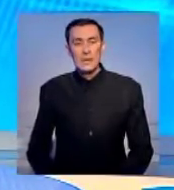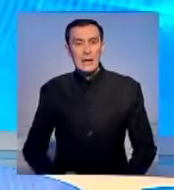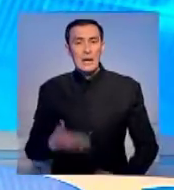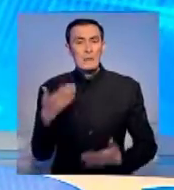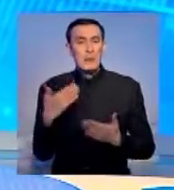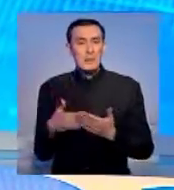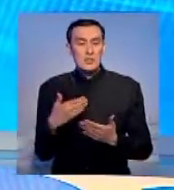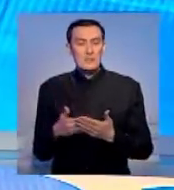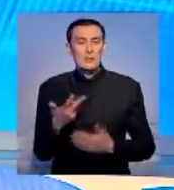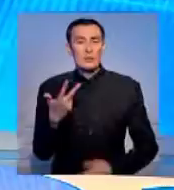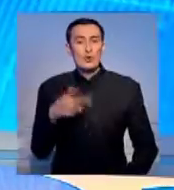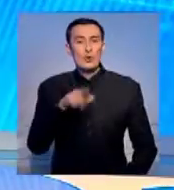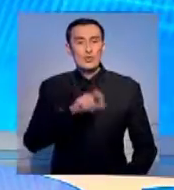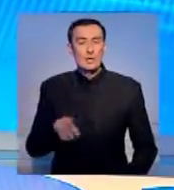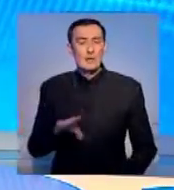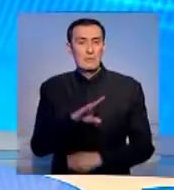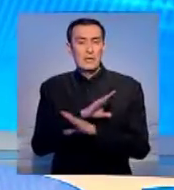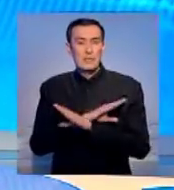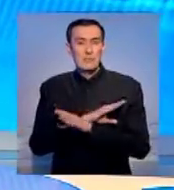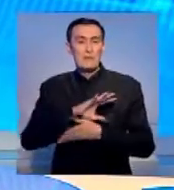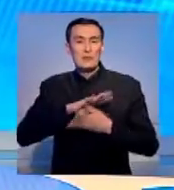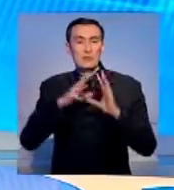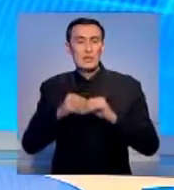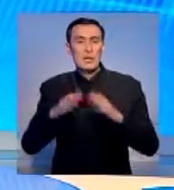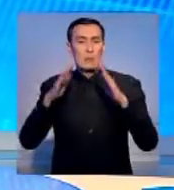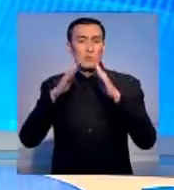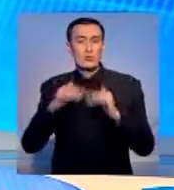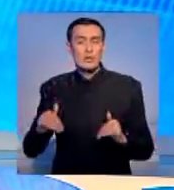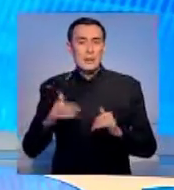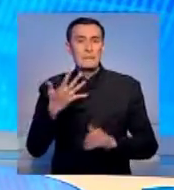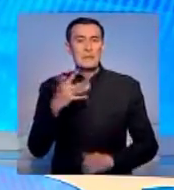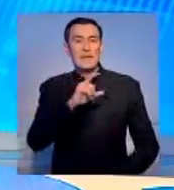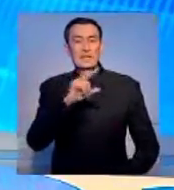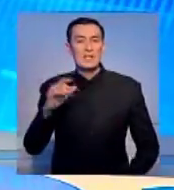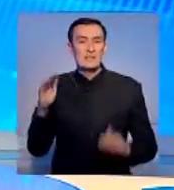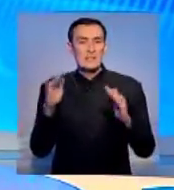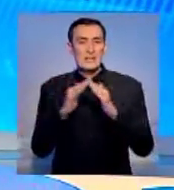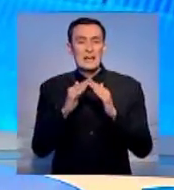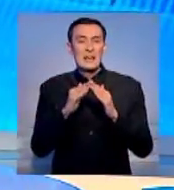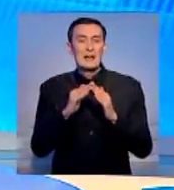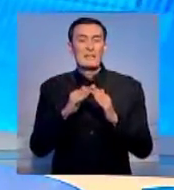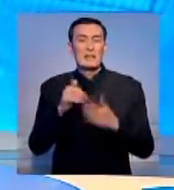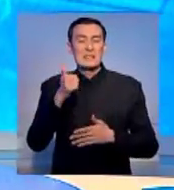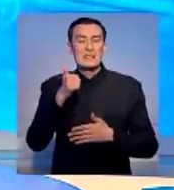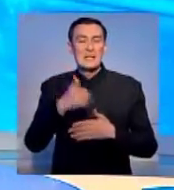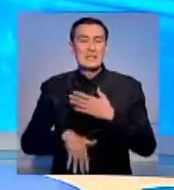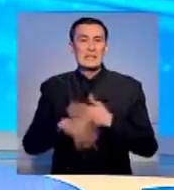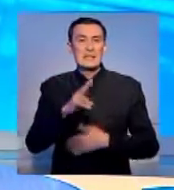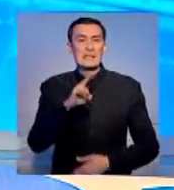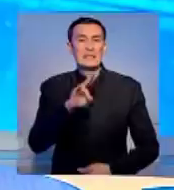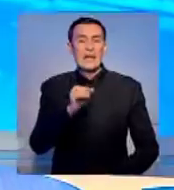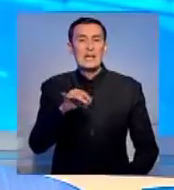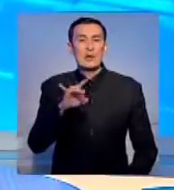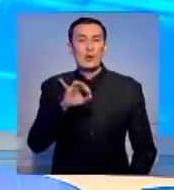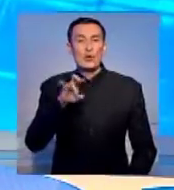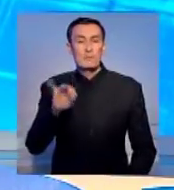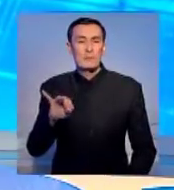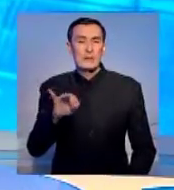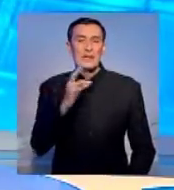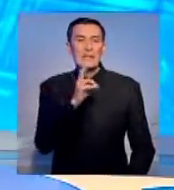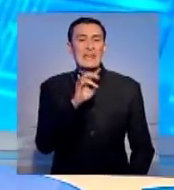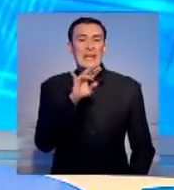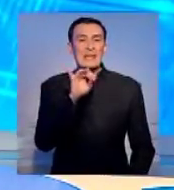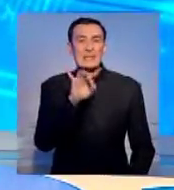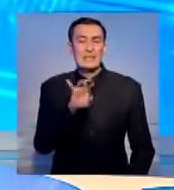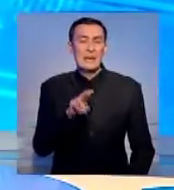По меньшей мере 3 человек погибли в результате обрушения 5-этажного здания в кенийской столице Найроби. По данным организации Красного